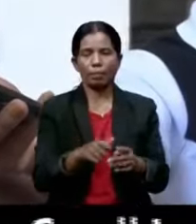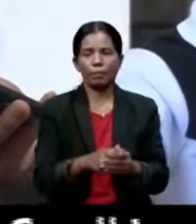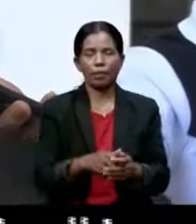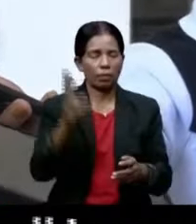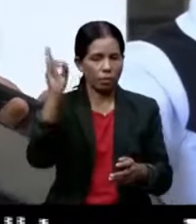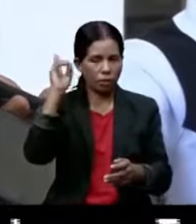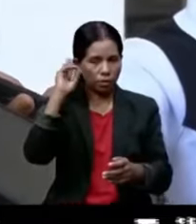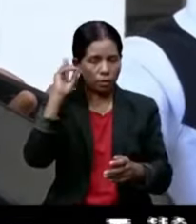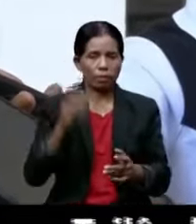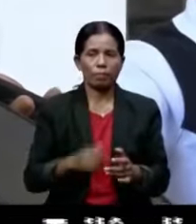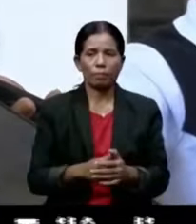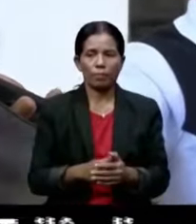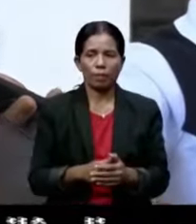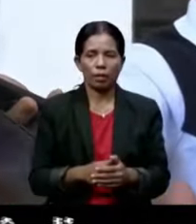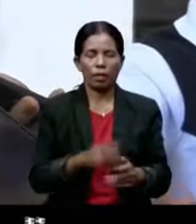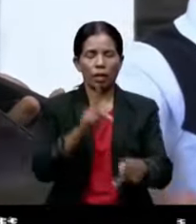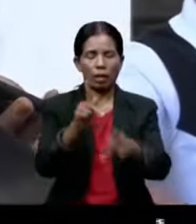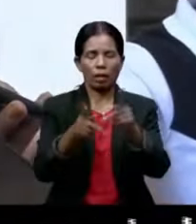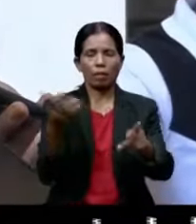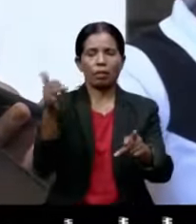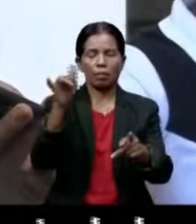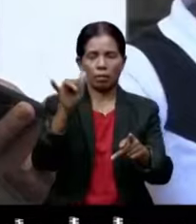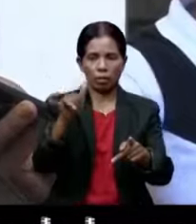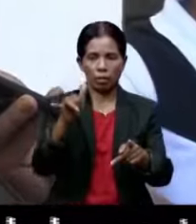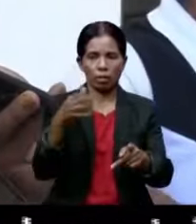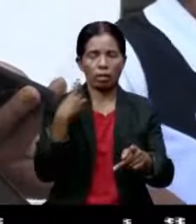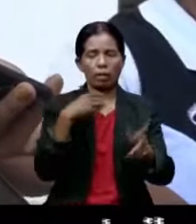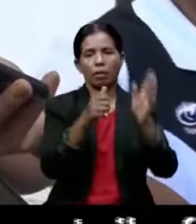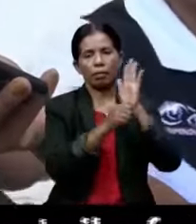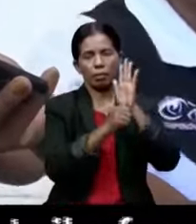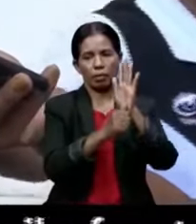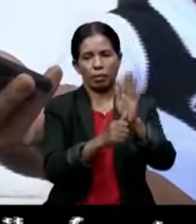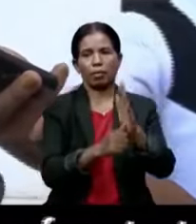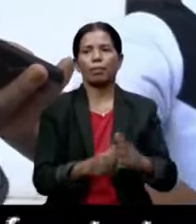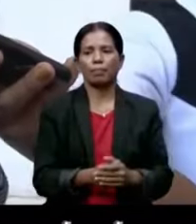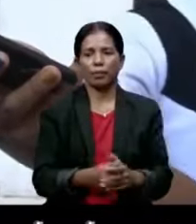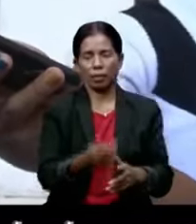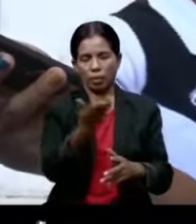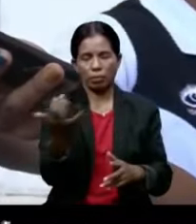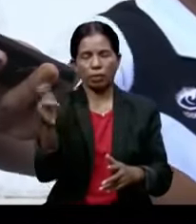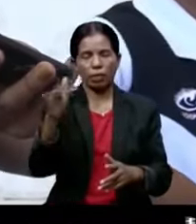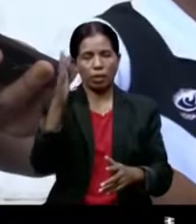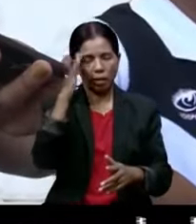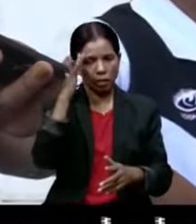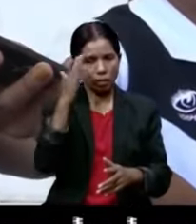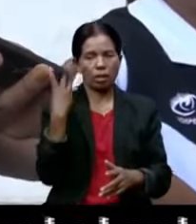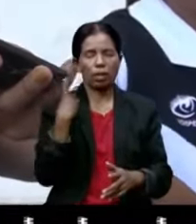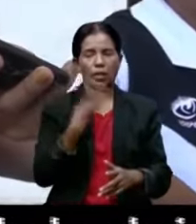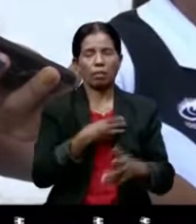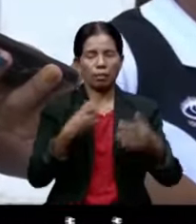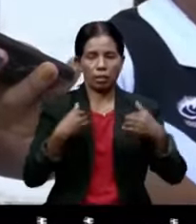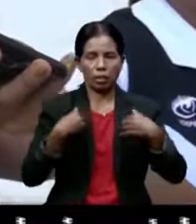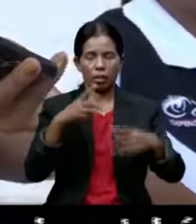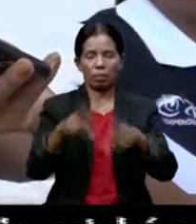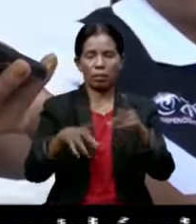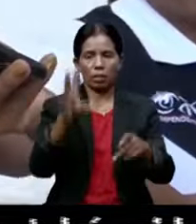Rona testimonya sirane be ami presenta. Ita bo sira tene kata kami testimonya pelmero zona